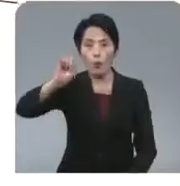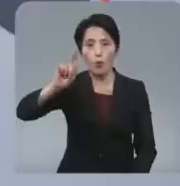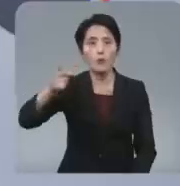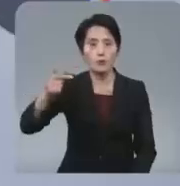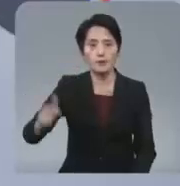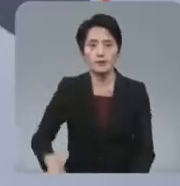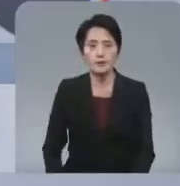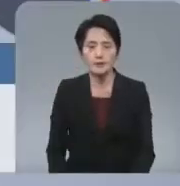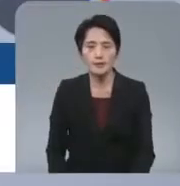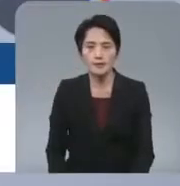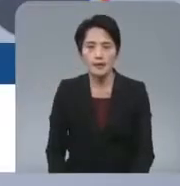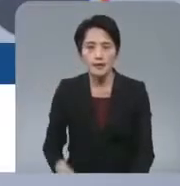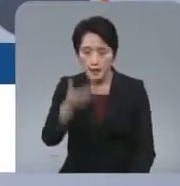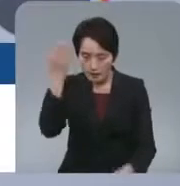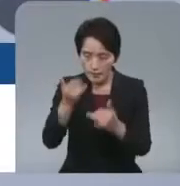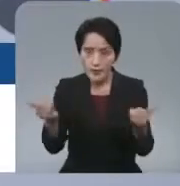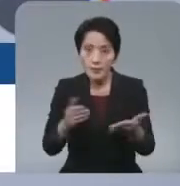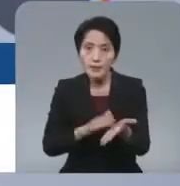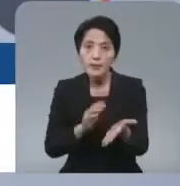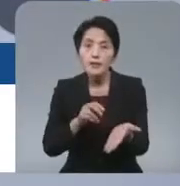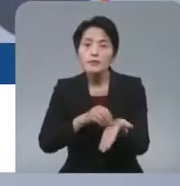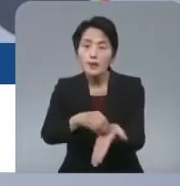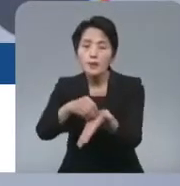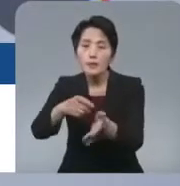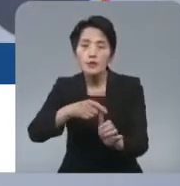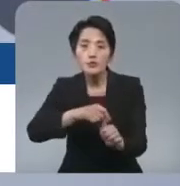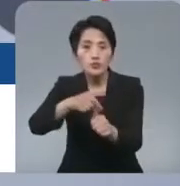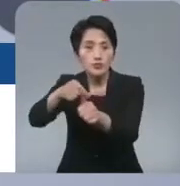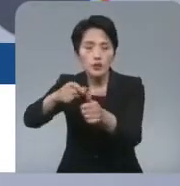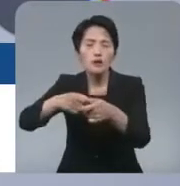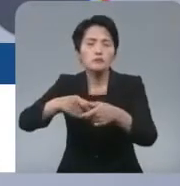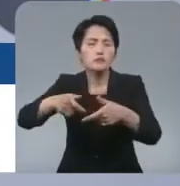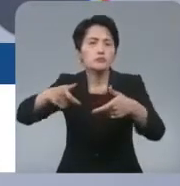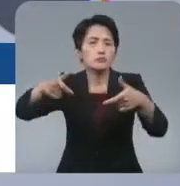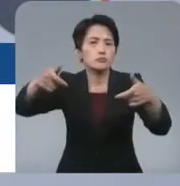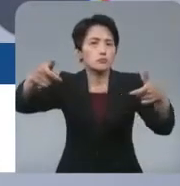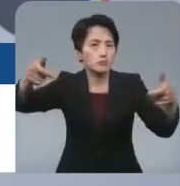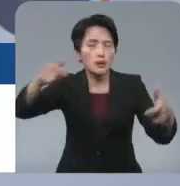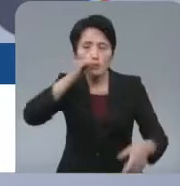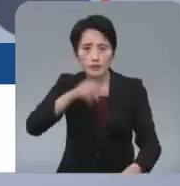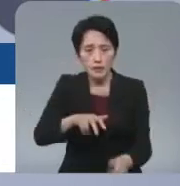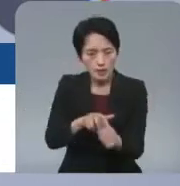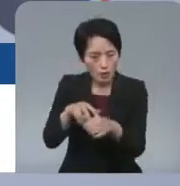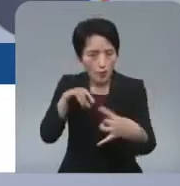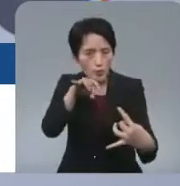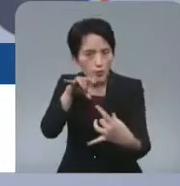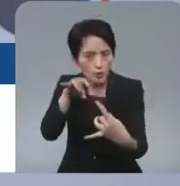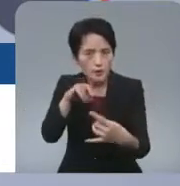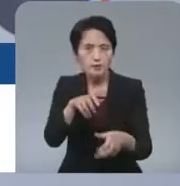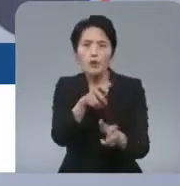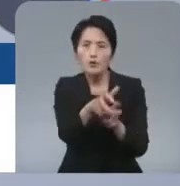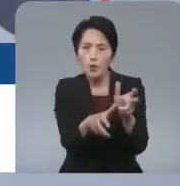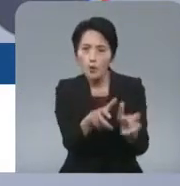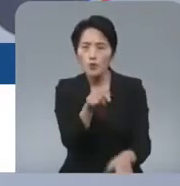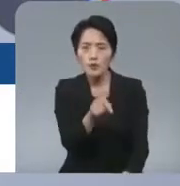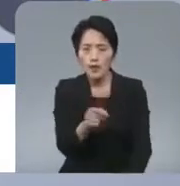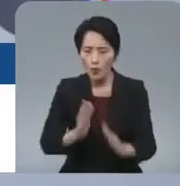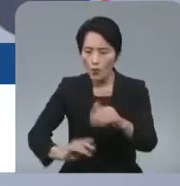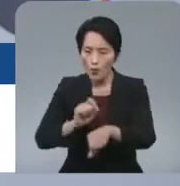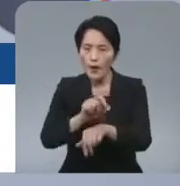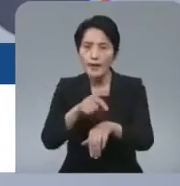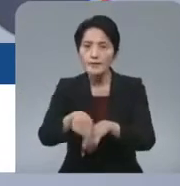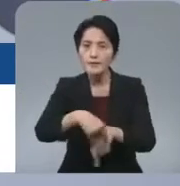également embauché plus de travailleurs grâce à l'allègement des restrictions sur le rassemblement privés et aux progrès de la